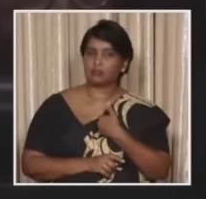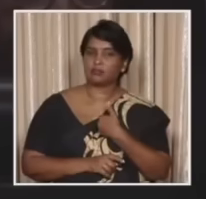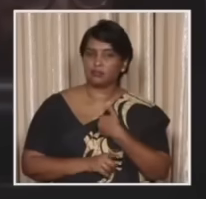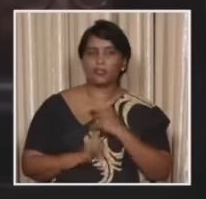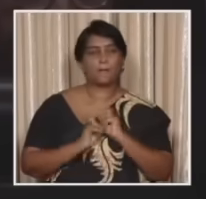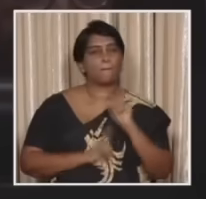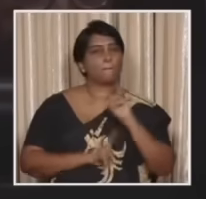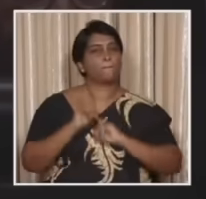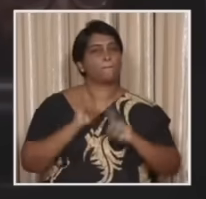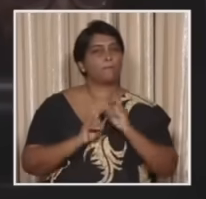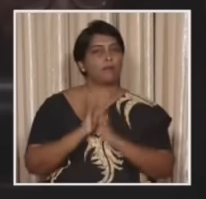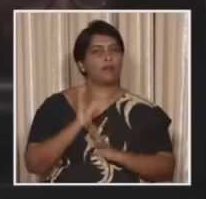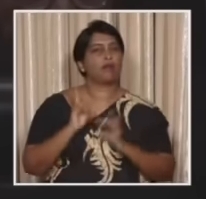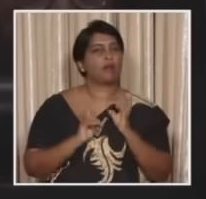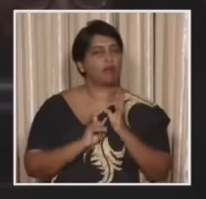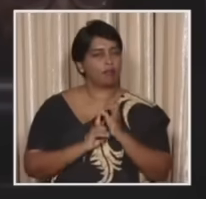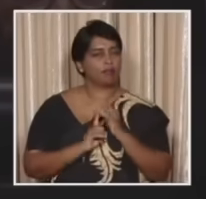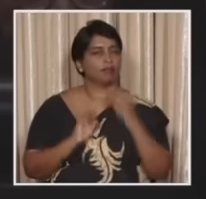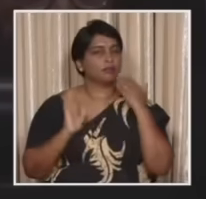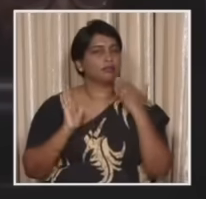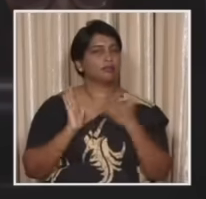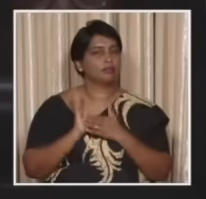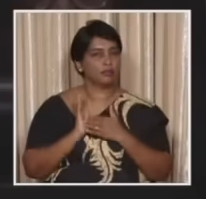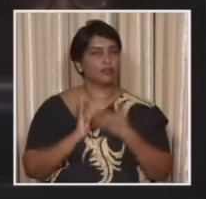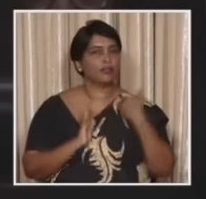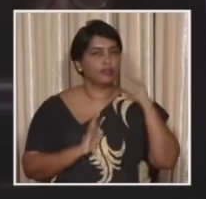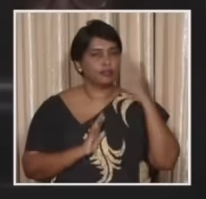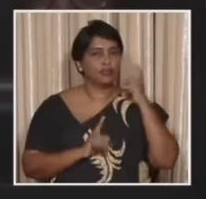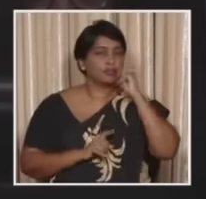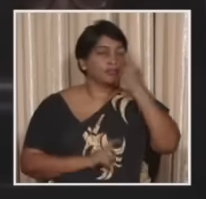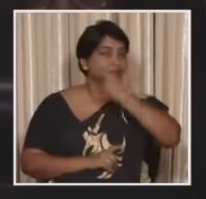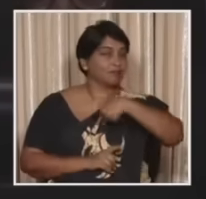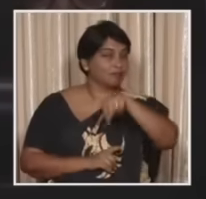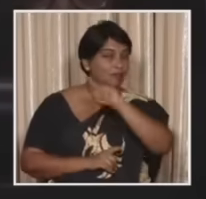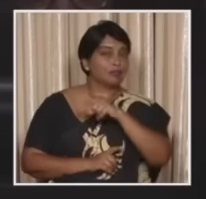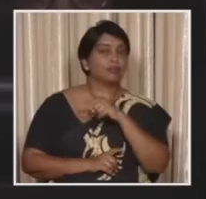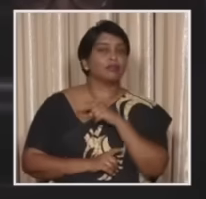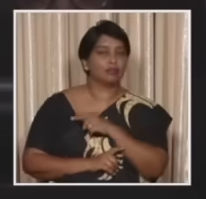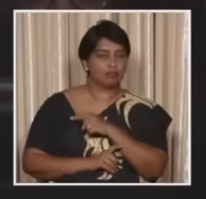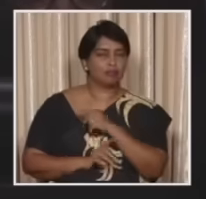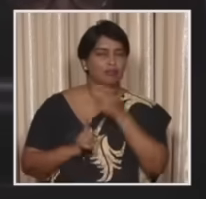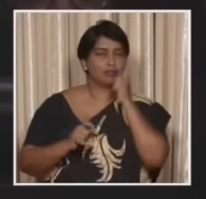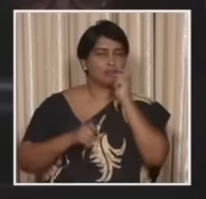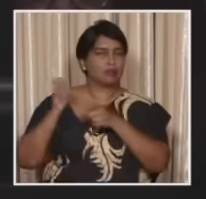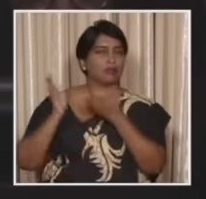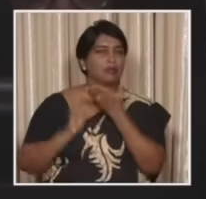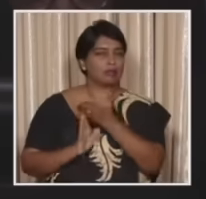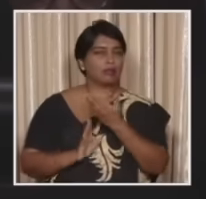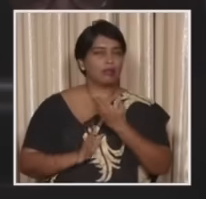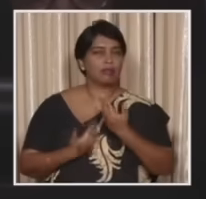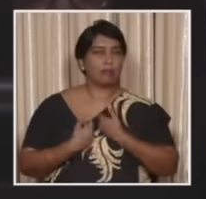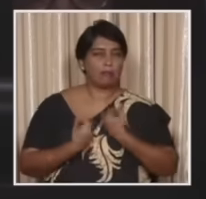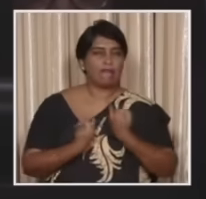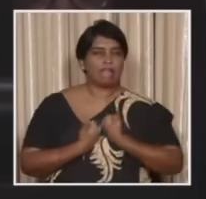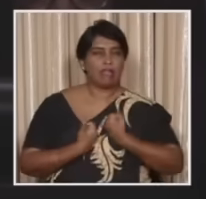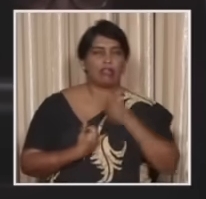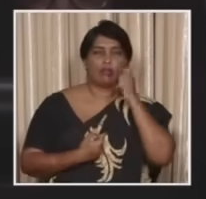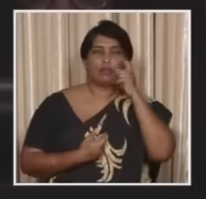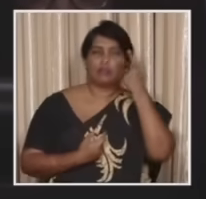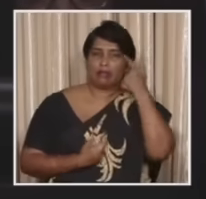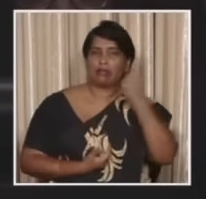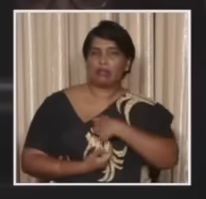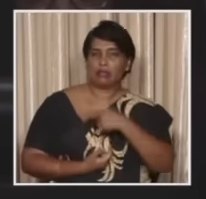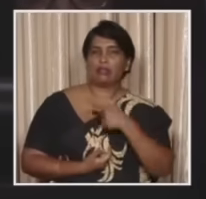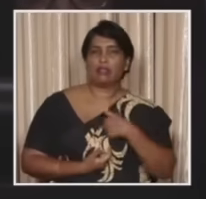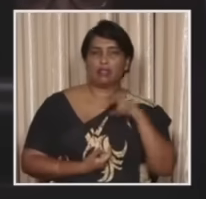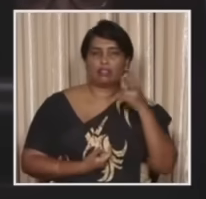මේ පාර්ලිමේන්තු මන්ත්‍රී ධෝරය පිළිබඳව විශේෂම ජනතාවගේ පැත්තෙන් ජනතාව හිතනවා මමත් වැරදිකාරයෙක්. ඒ කියන්නේ මමත්